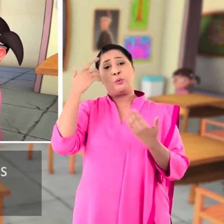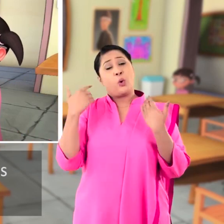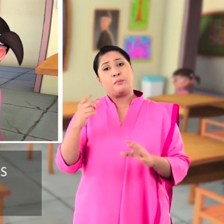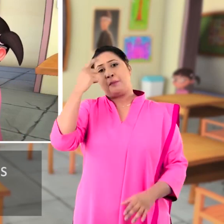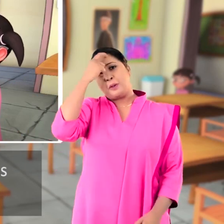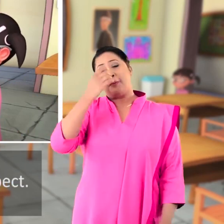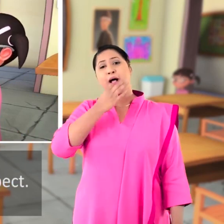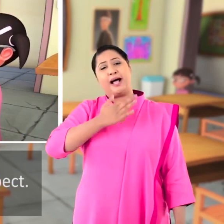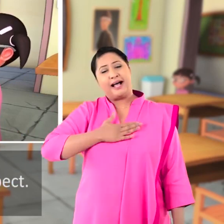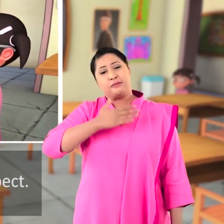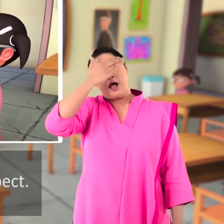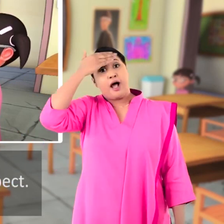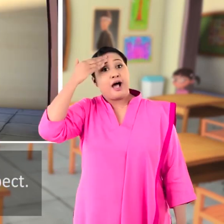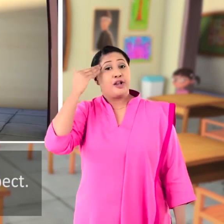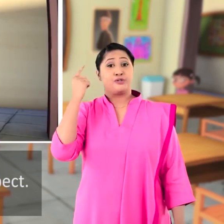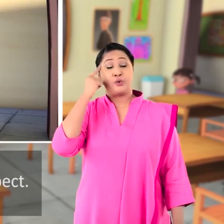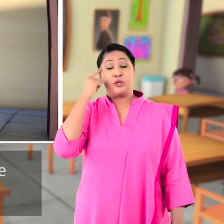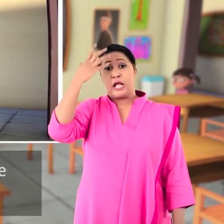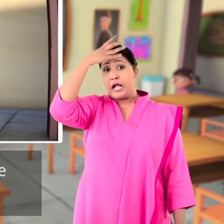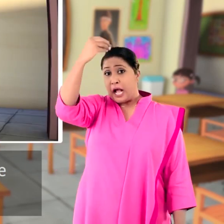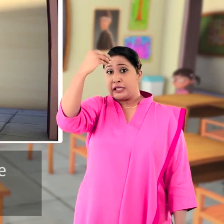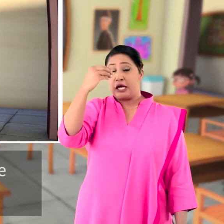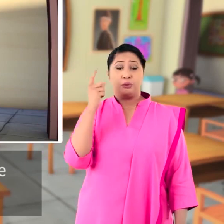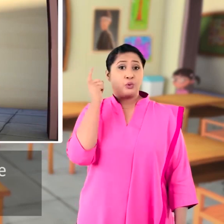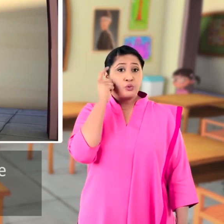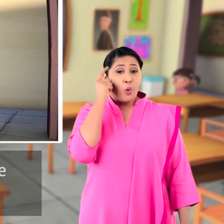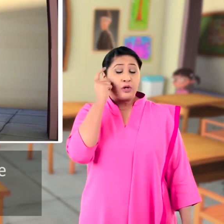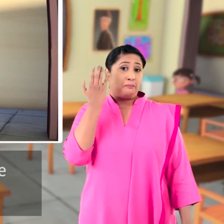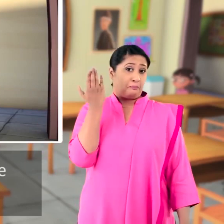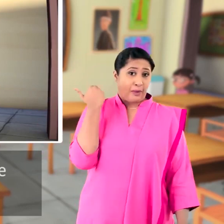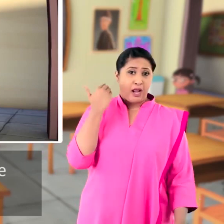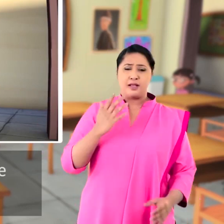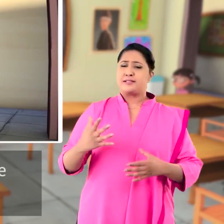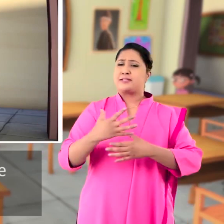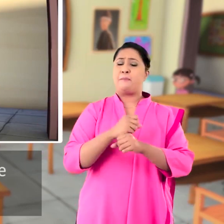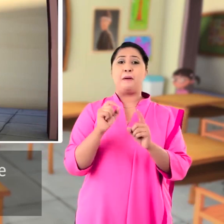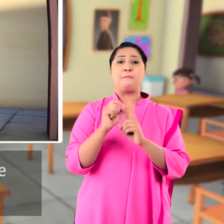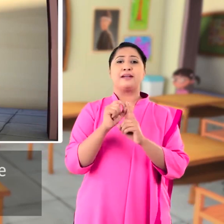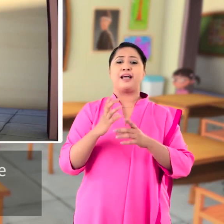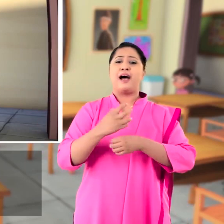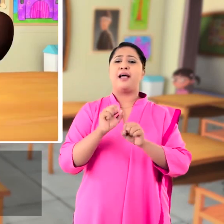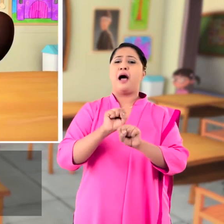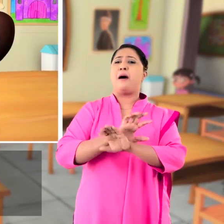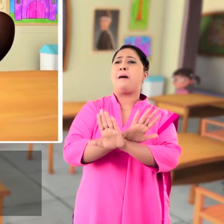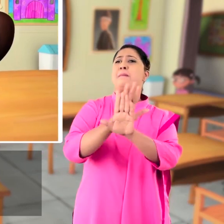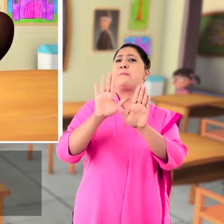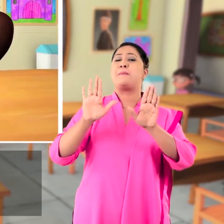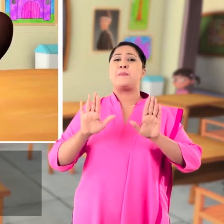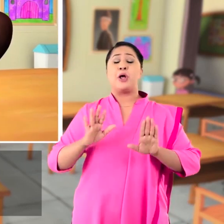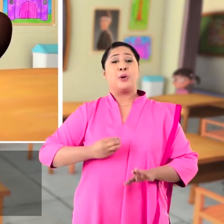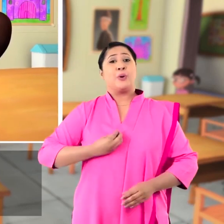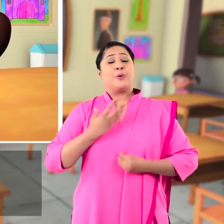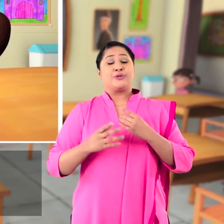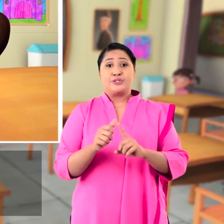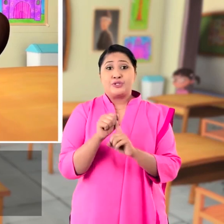मसले तमीज के साथ हल करने होंगे। कायद एक ऐसा पाकिस्तान चाहते थे जहाँ सब अमन में रह सकते थे। सारा,